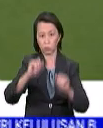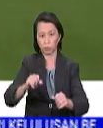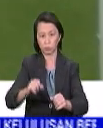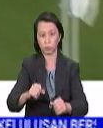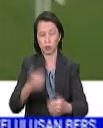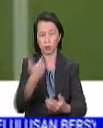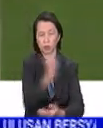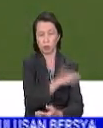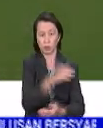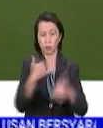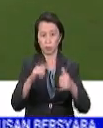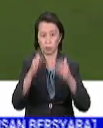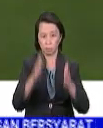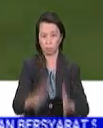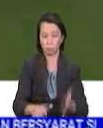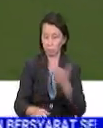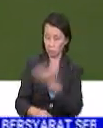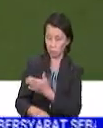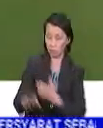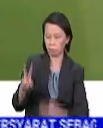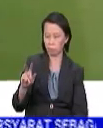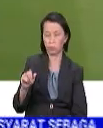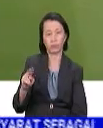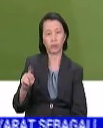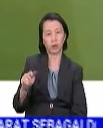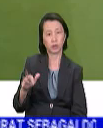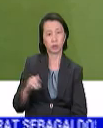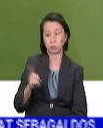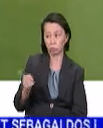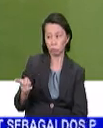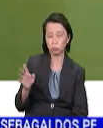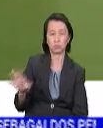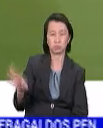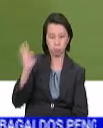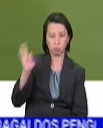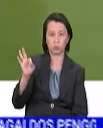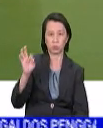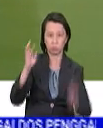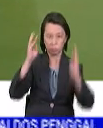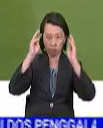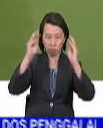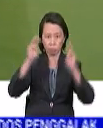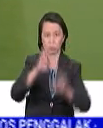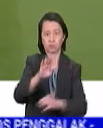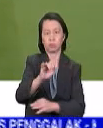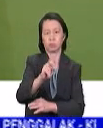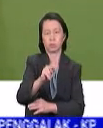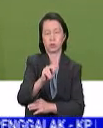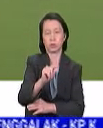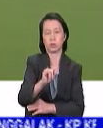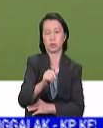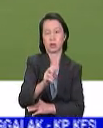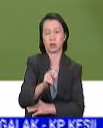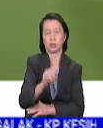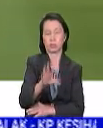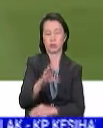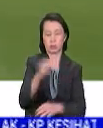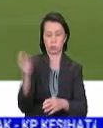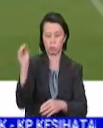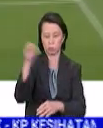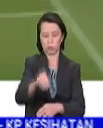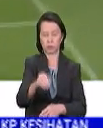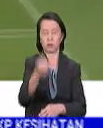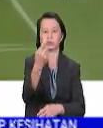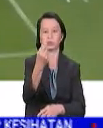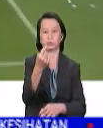dimiliki bekas pemain Valencia dan Levante itu masih menjadi pilihan pengurus pasukan Benjamin Mora untuk membarisi kesebelasan